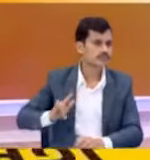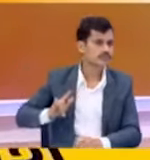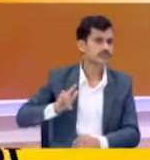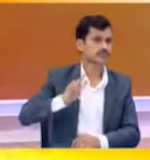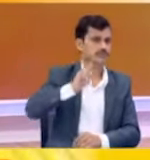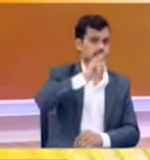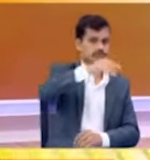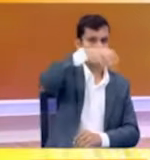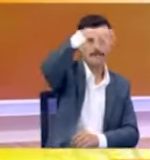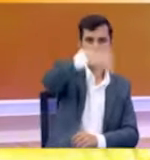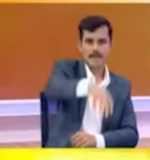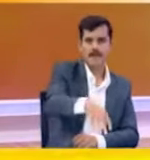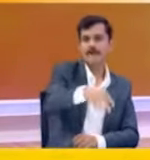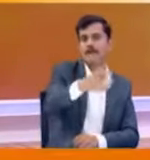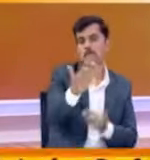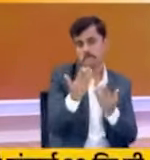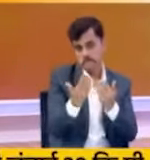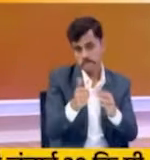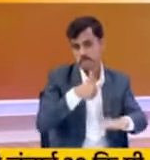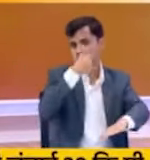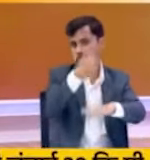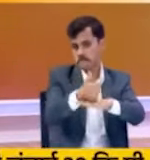सिविल सिविल एविएशन